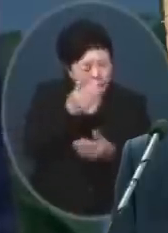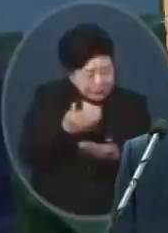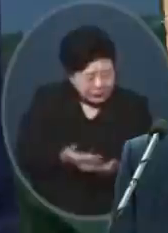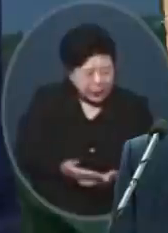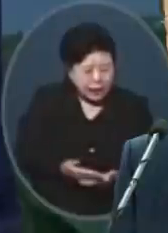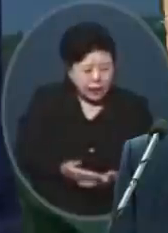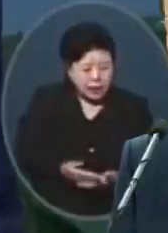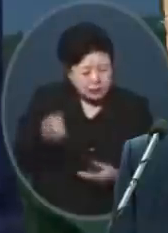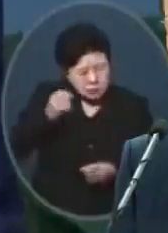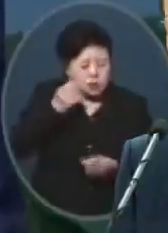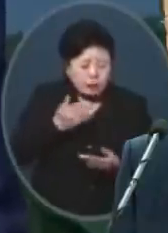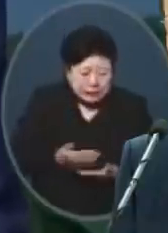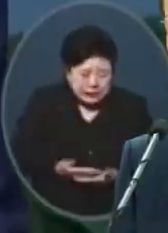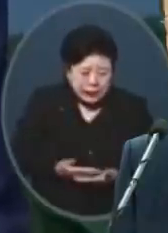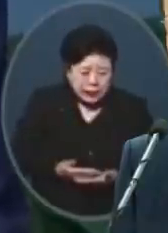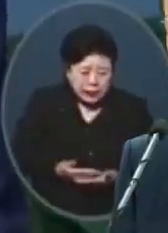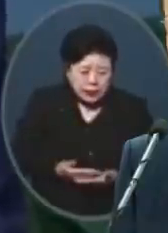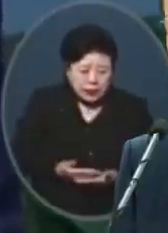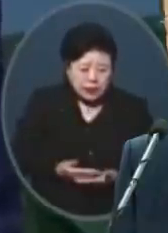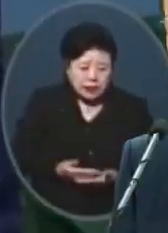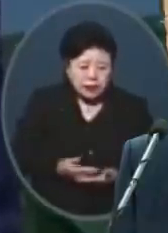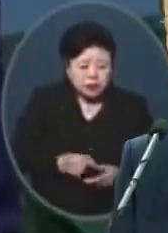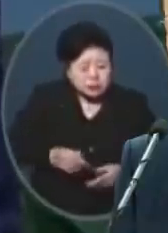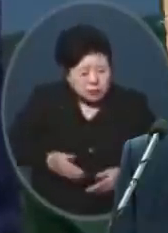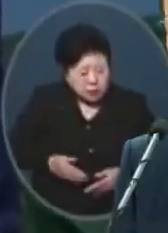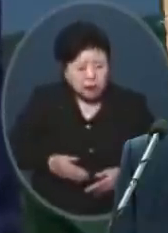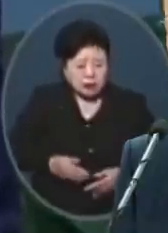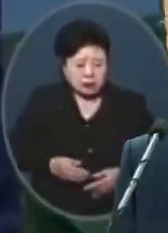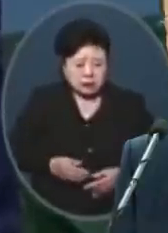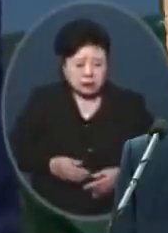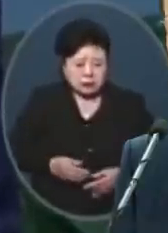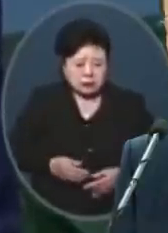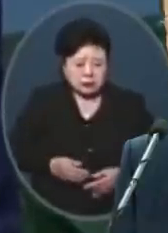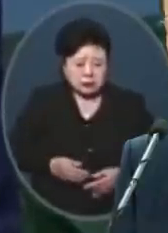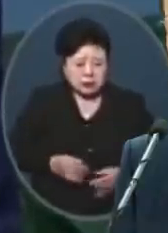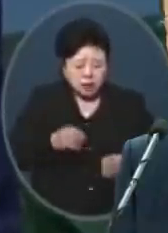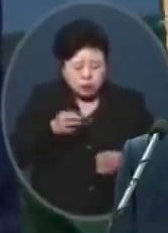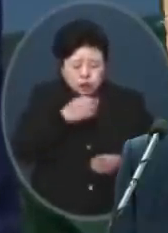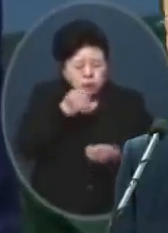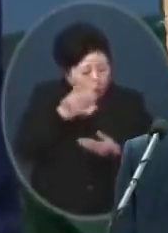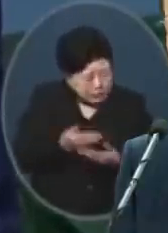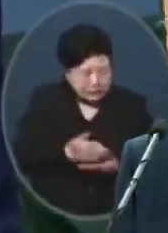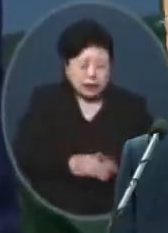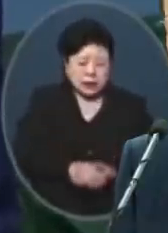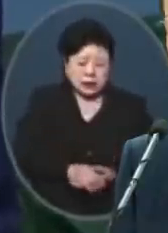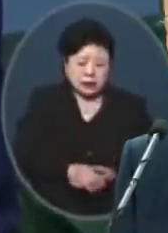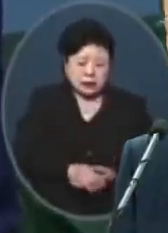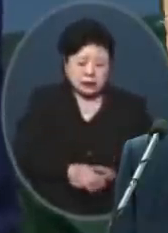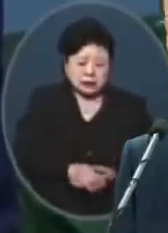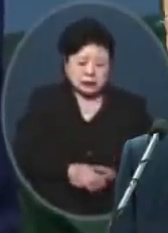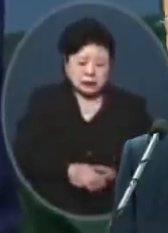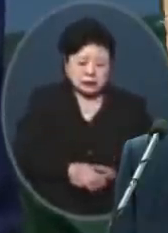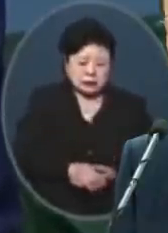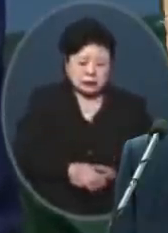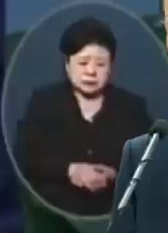용서받았다 성령 받았다 건강 얻었다 물질적인 축복 받았다